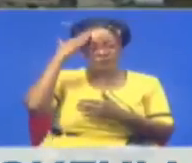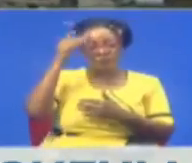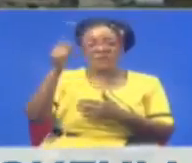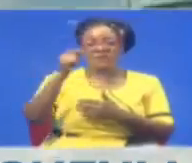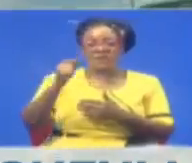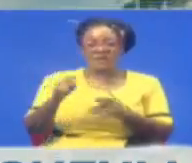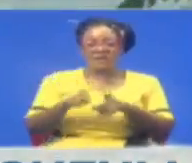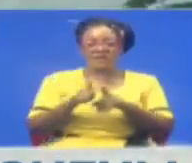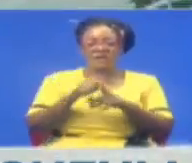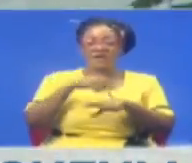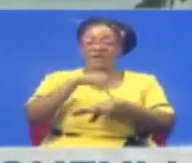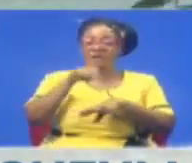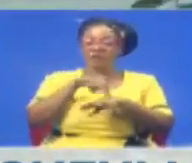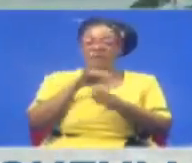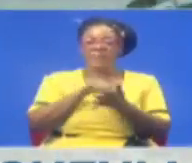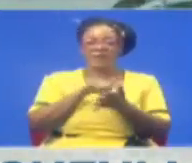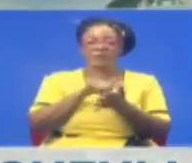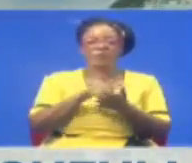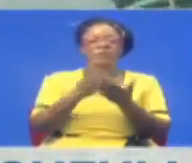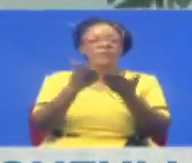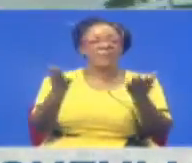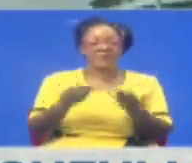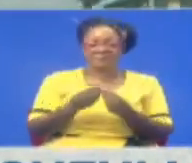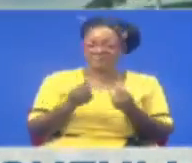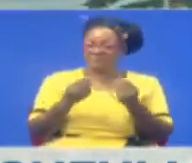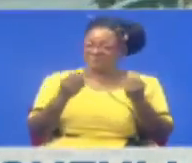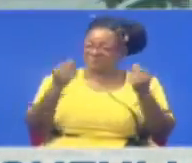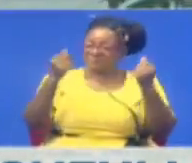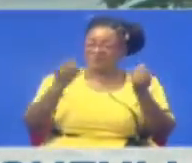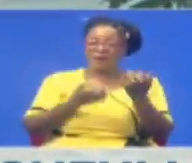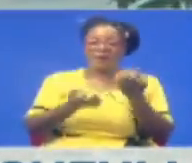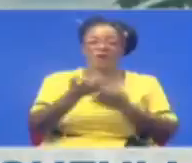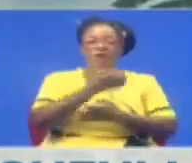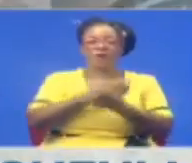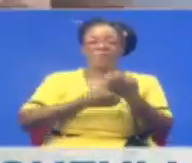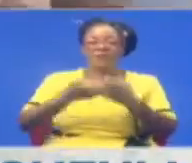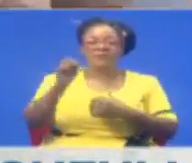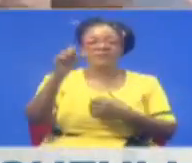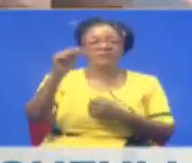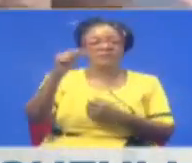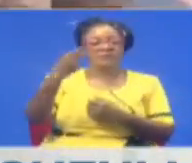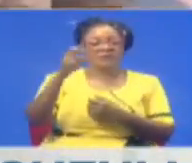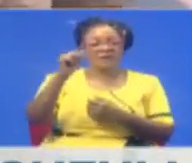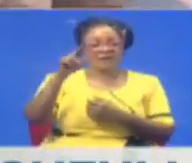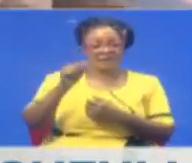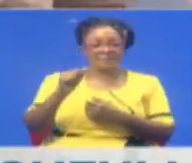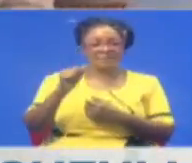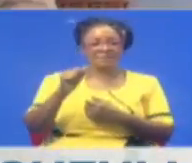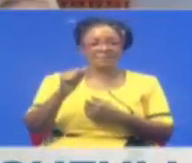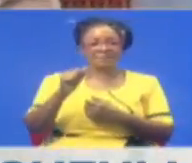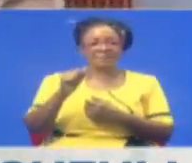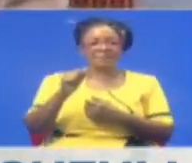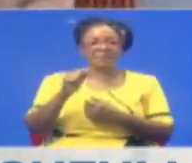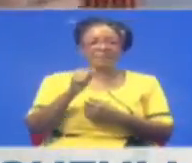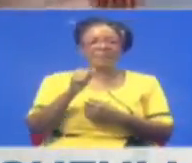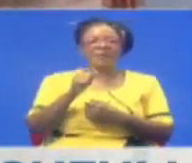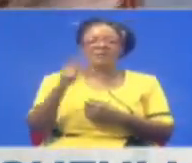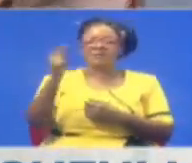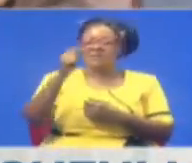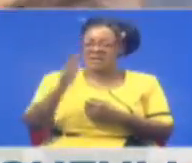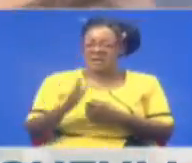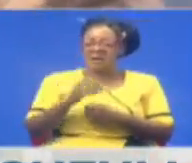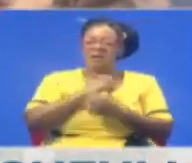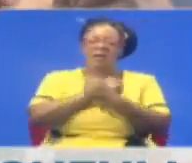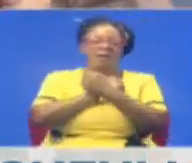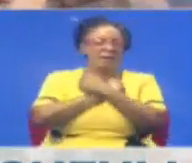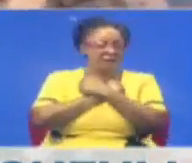taifa lililokuwa kwa kasi zaidi kiuchumi katika kanda ya Sahara. Magufuli alipendwa na Watanzania na